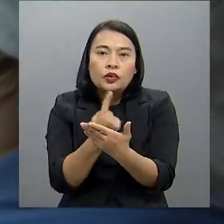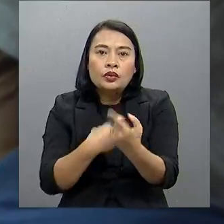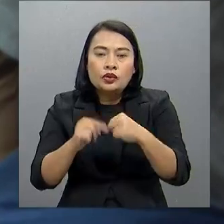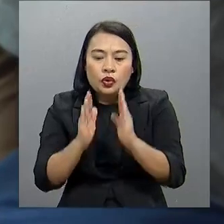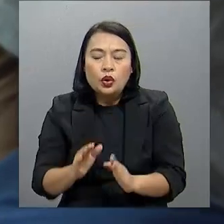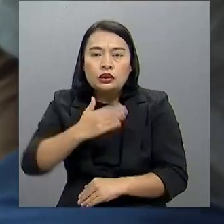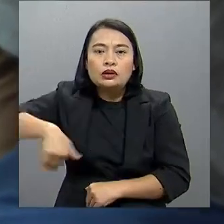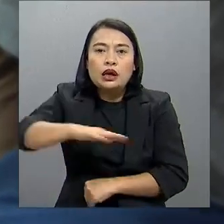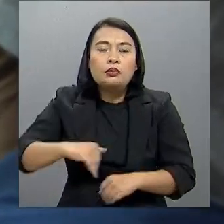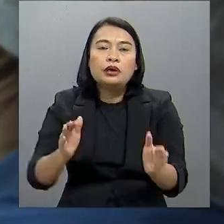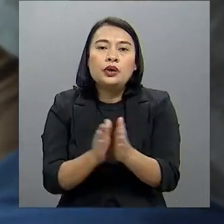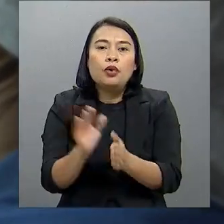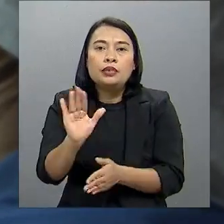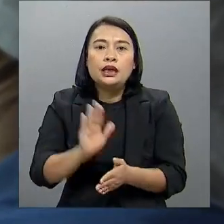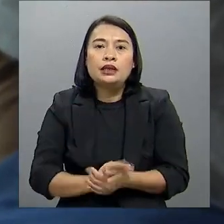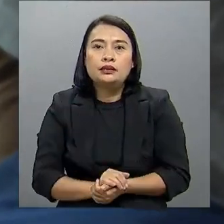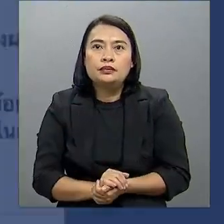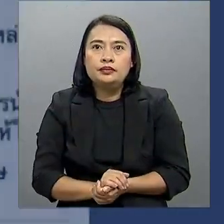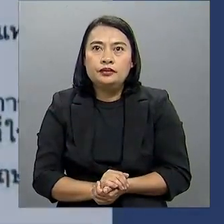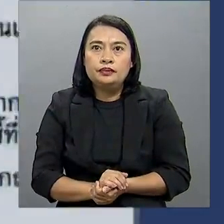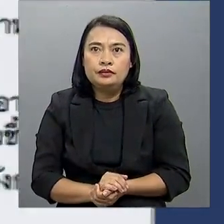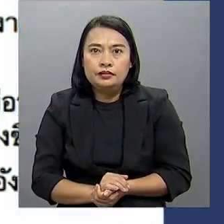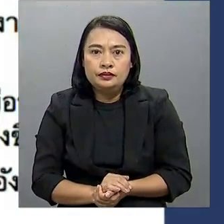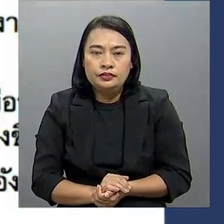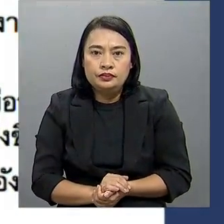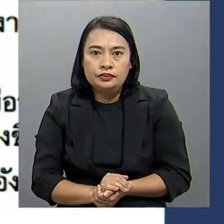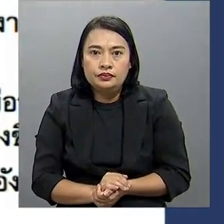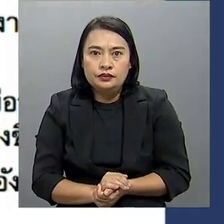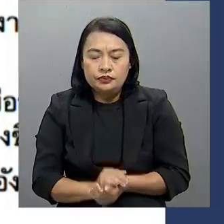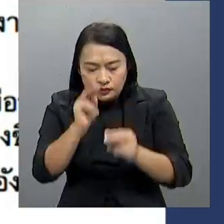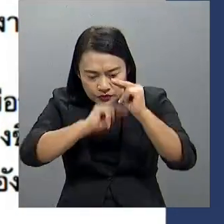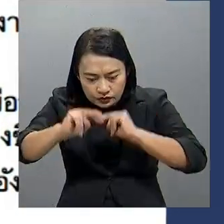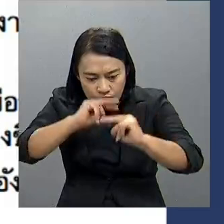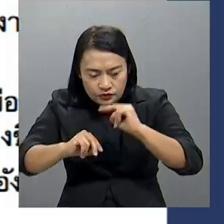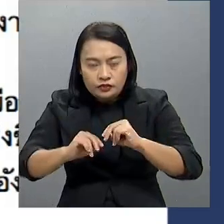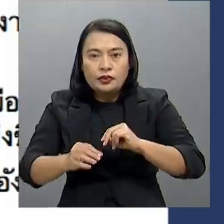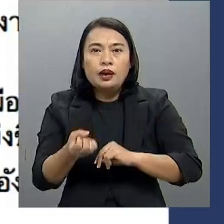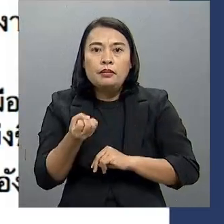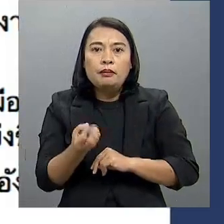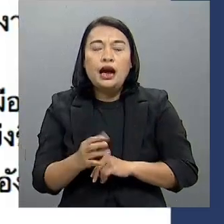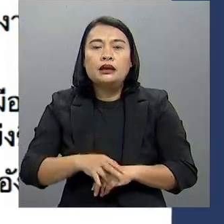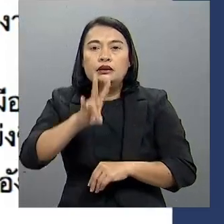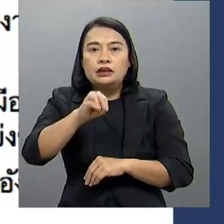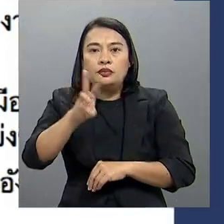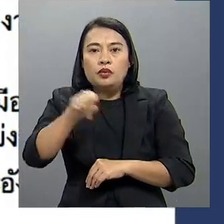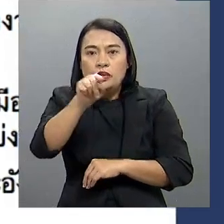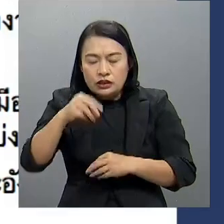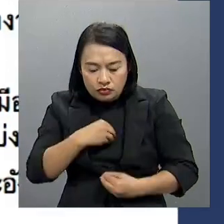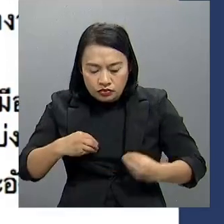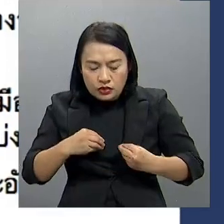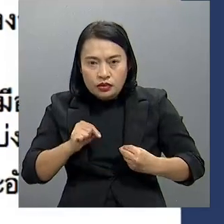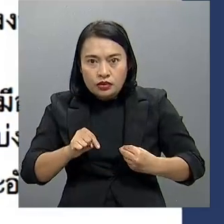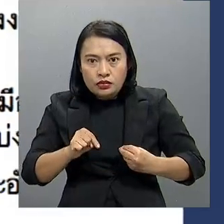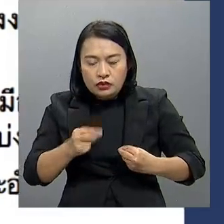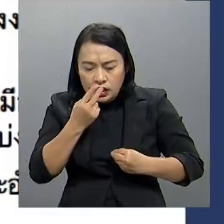ตั้งนั้นระดับภูมิคุ้มกันที่เคยตรวจพบว่ามีมากถึงร้อยละ 76อาจจะไม่สะท้อนความเป็นจริงนะครับ